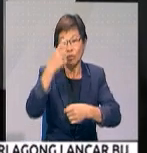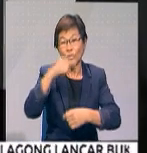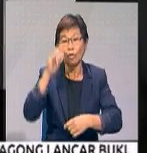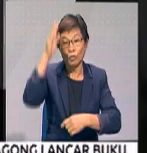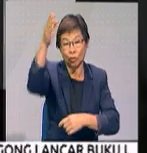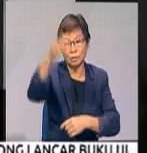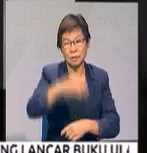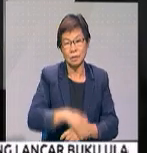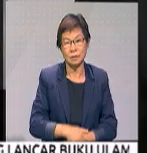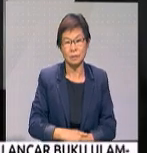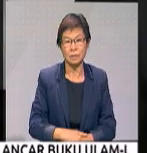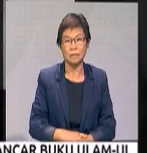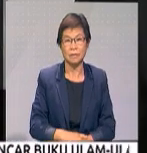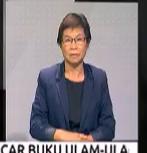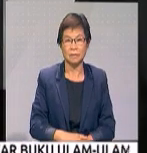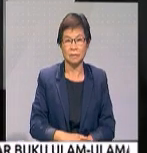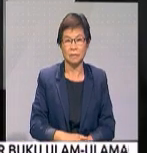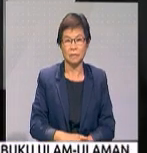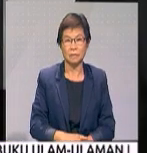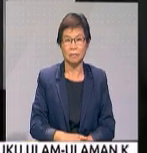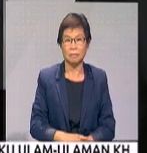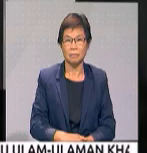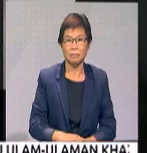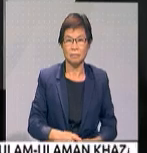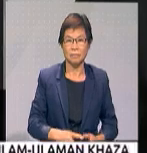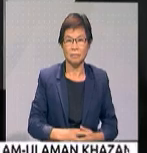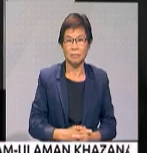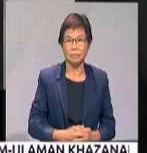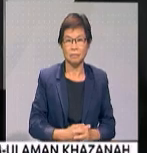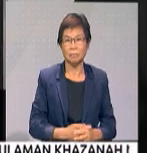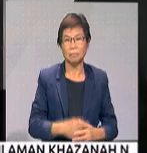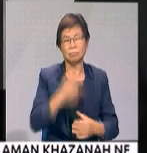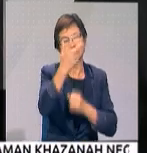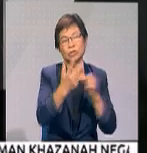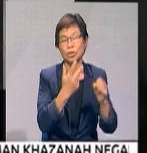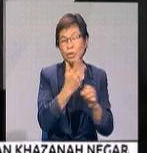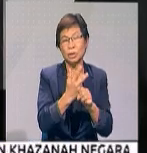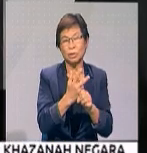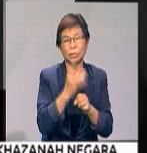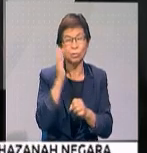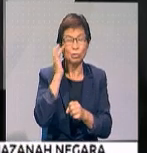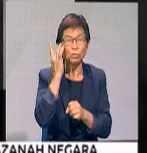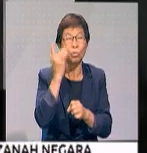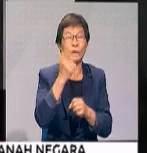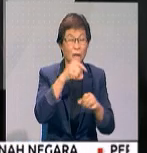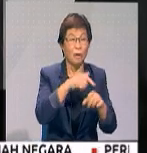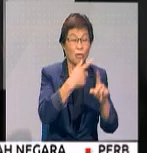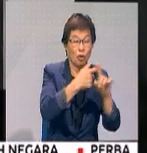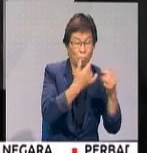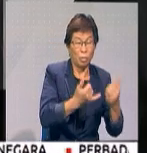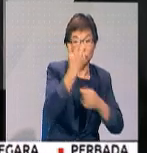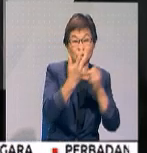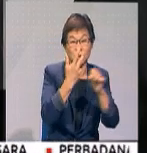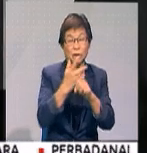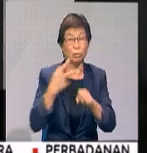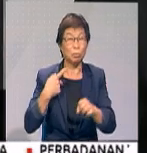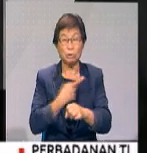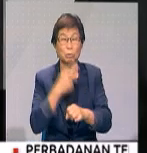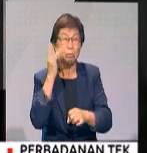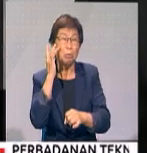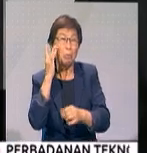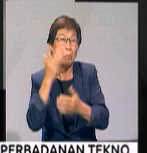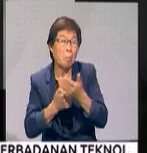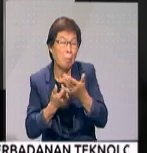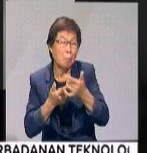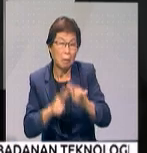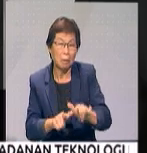starts. So it starts in the beginning, and you know, 3 years from now, you just never know what you're going to get. So I look forward to it, not just the